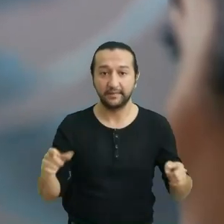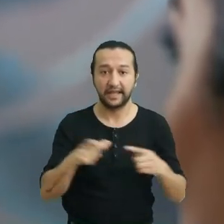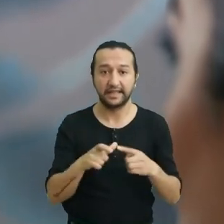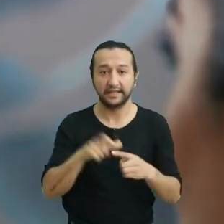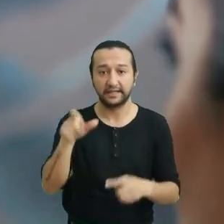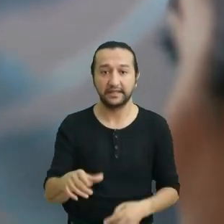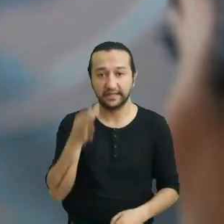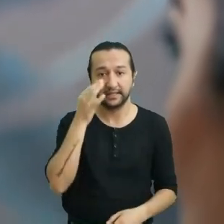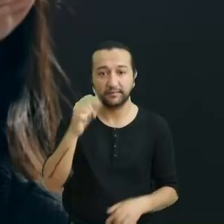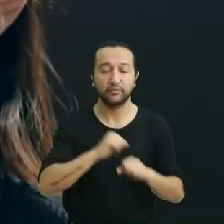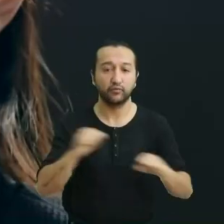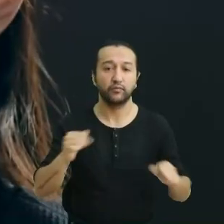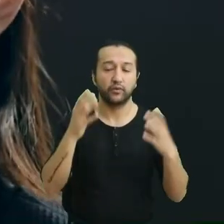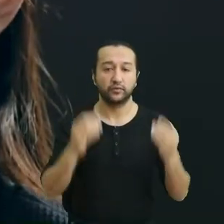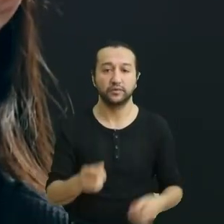Ender canlı bir bomba.